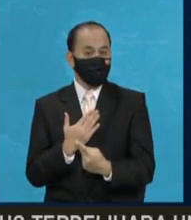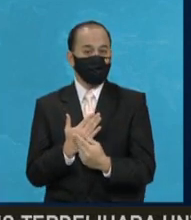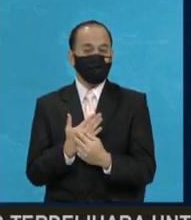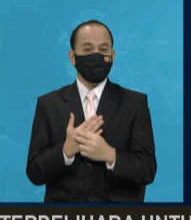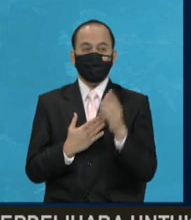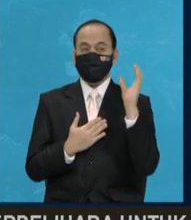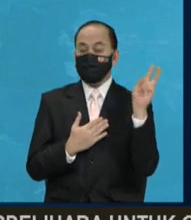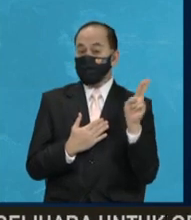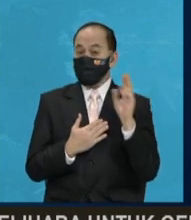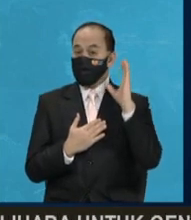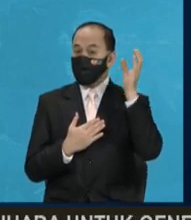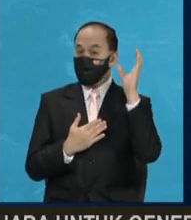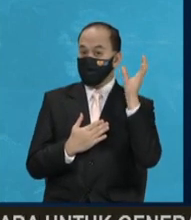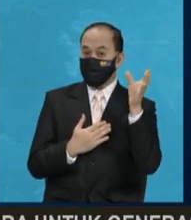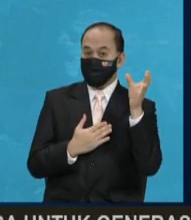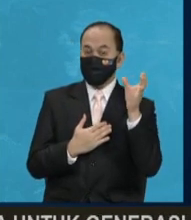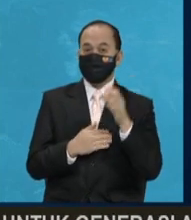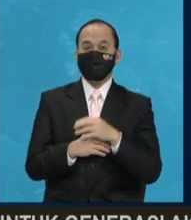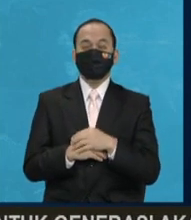mendengar ceramah-ceramah